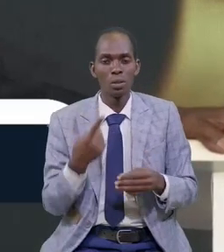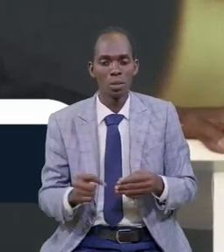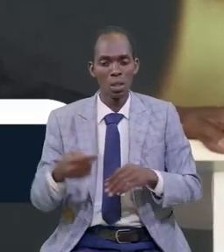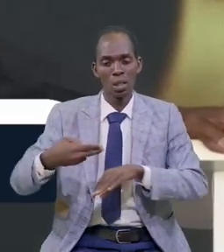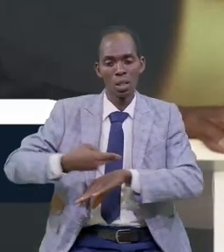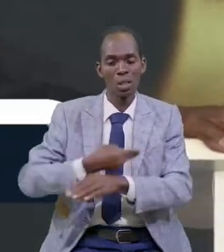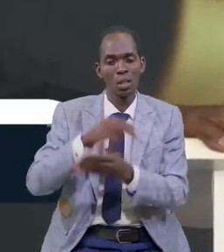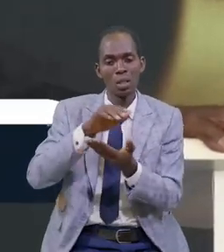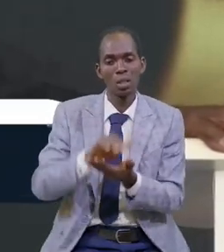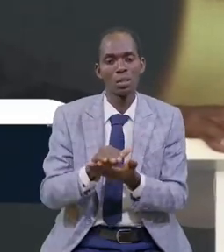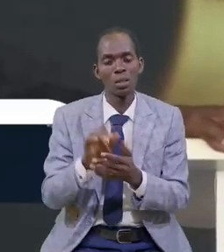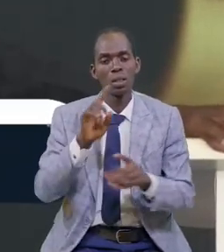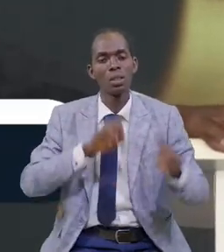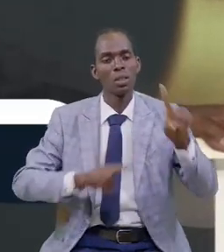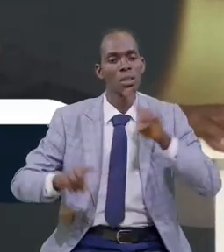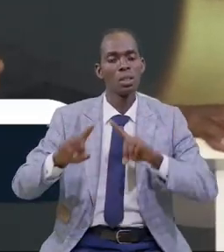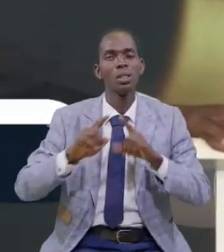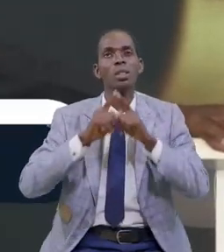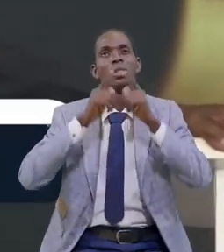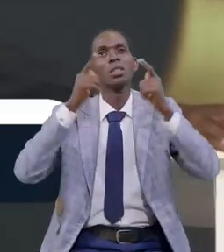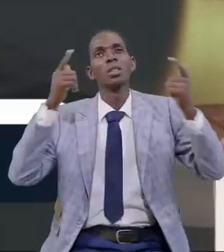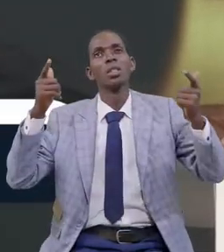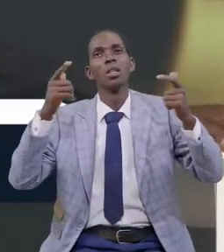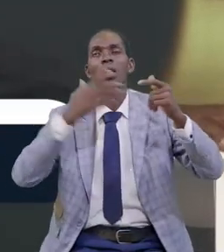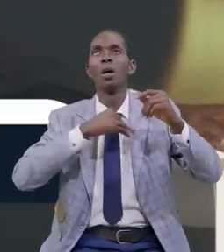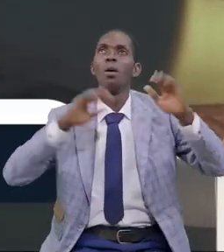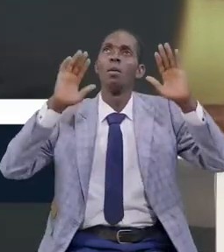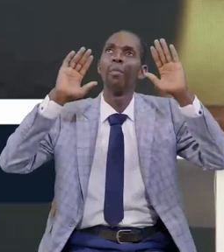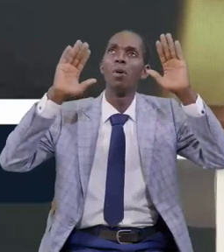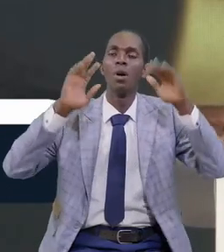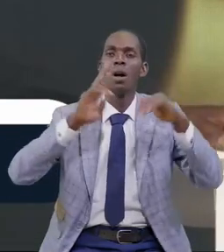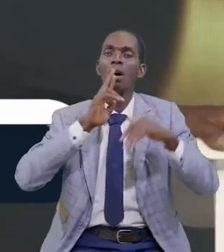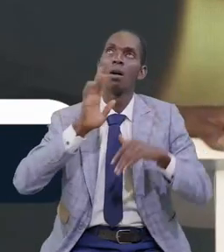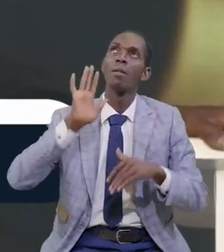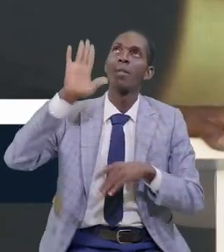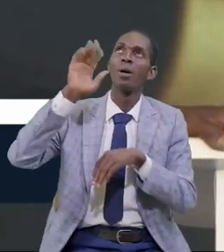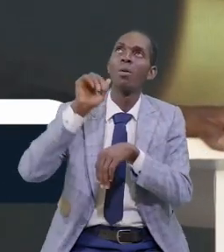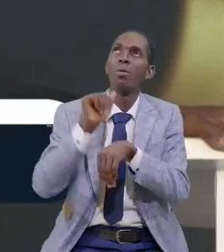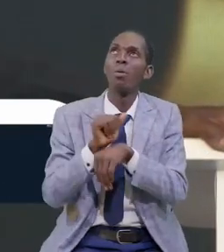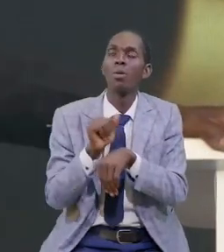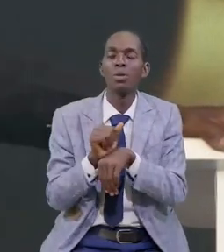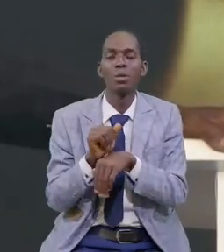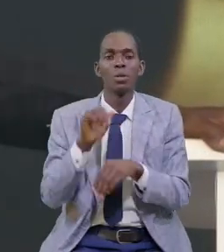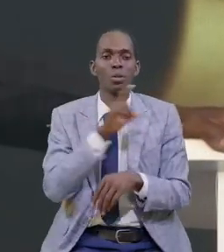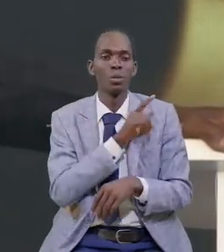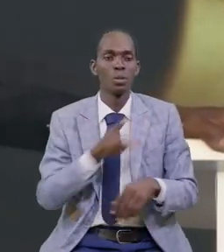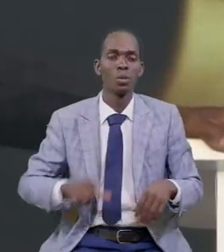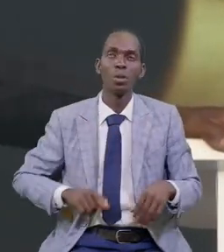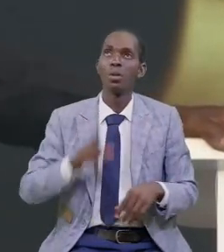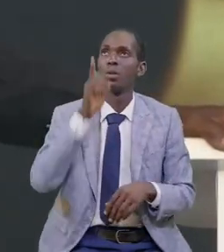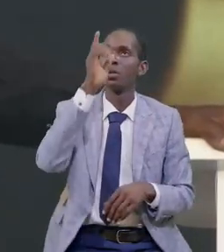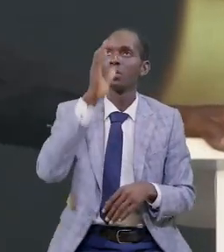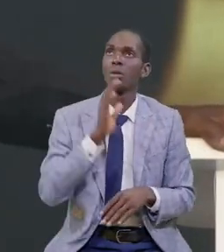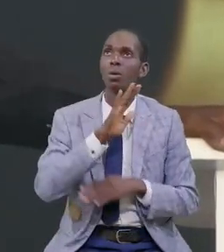tes œuvres sont grande et admirable Seigneur Dieu tout-puissant tes